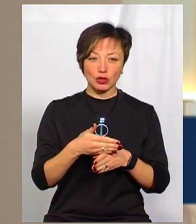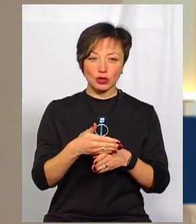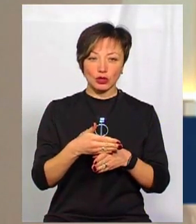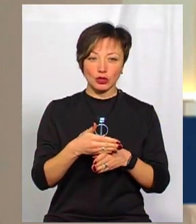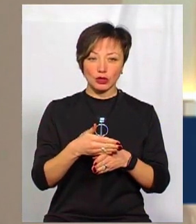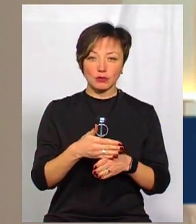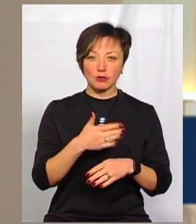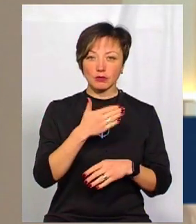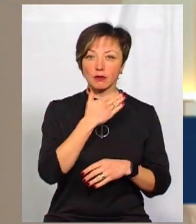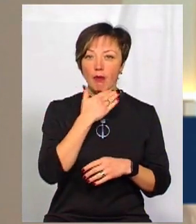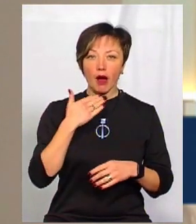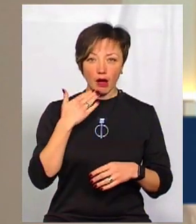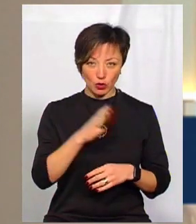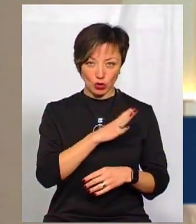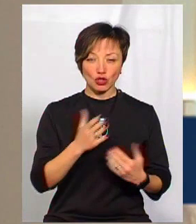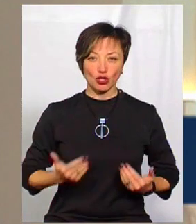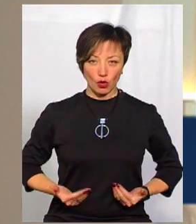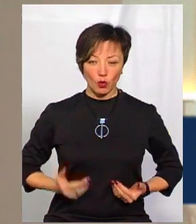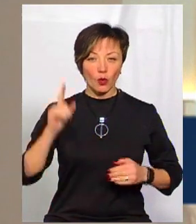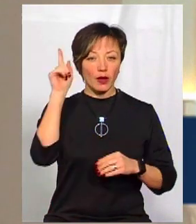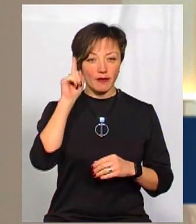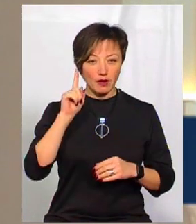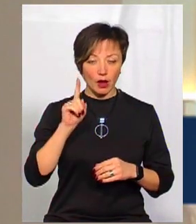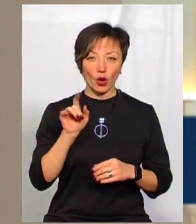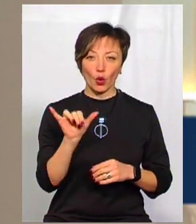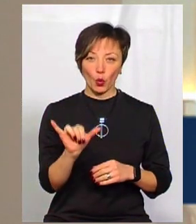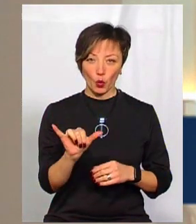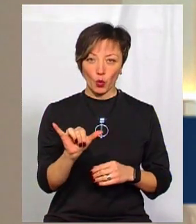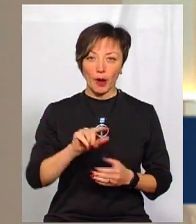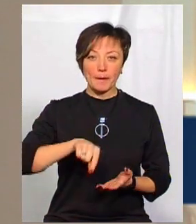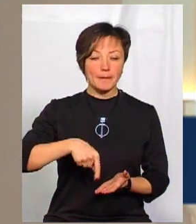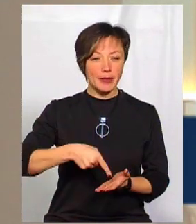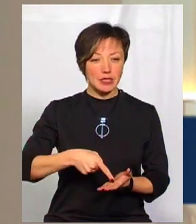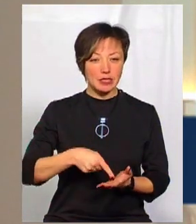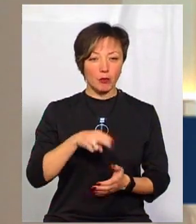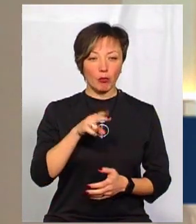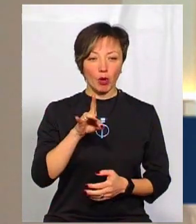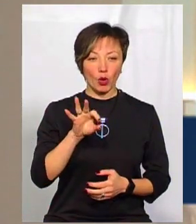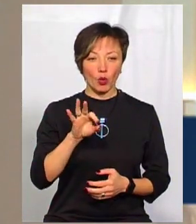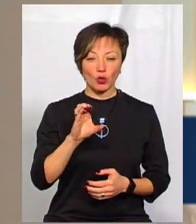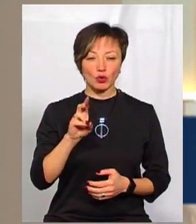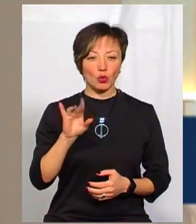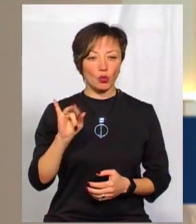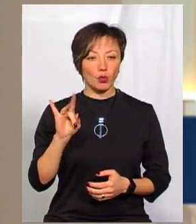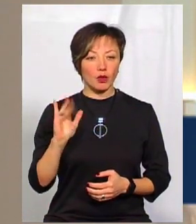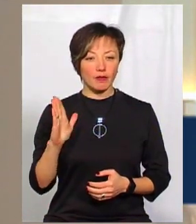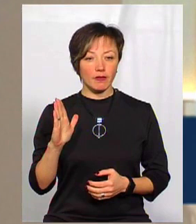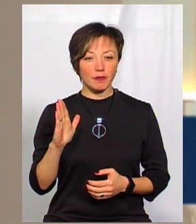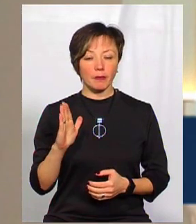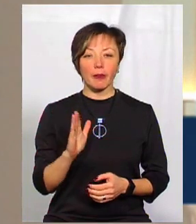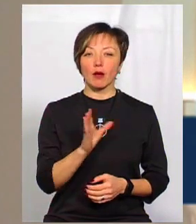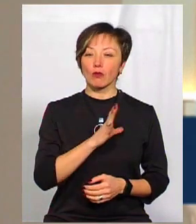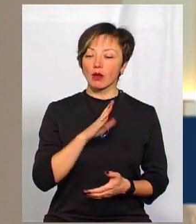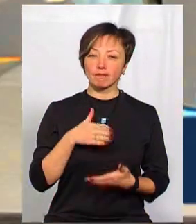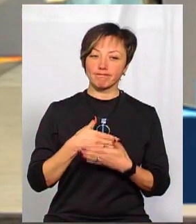зокрема про те, що багато жило євреїв у місті Проскурові, і вони були